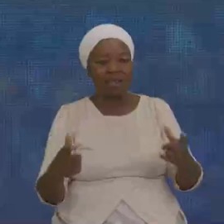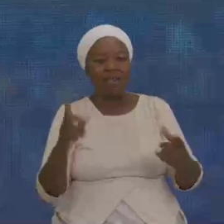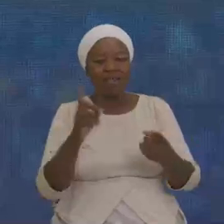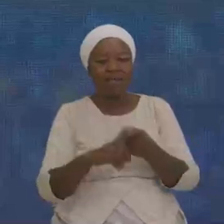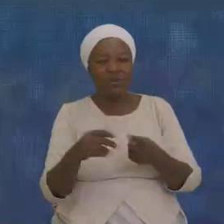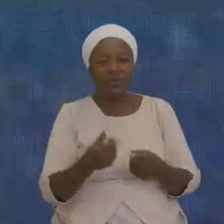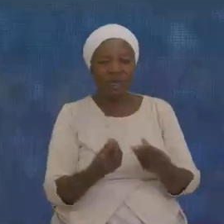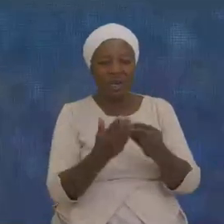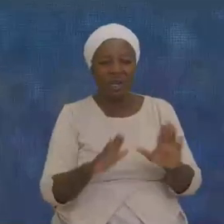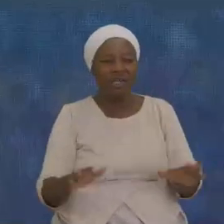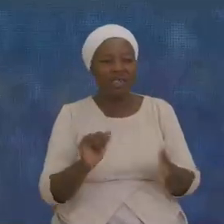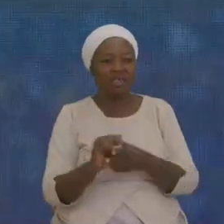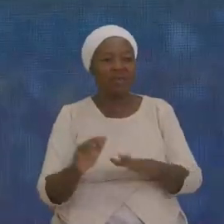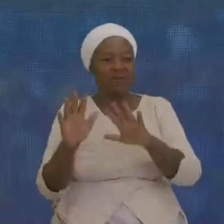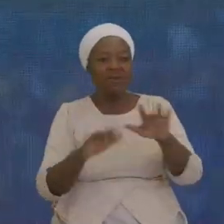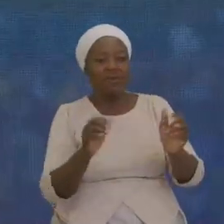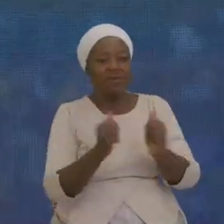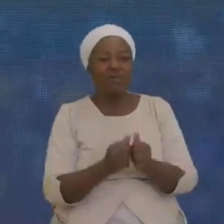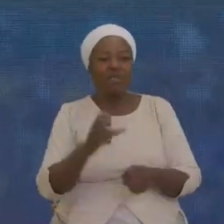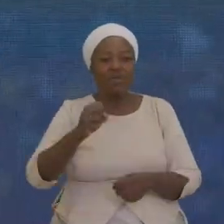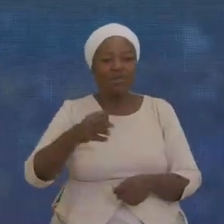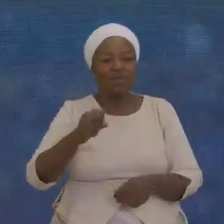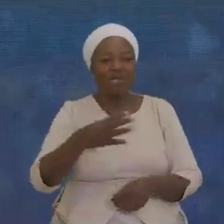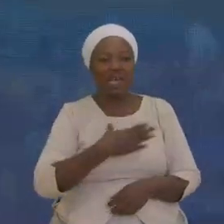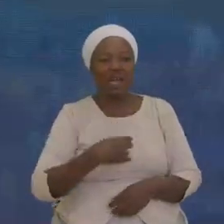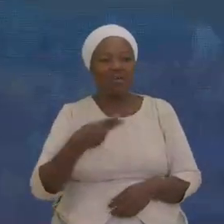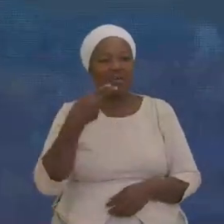Dans un pays où coule le lait et le miel.